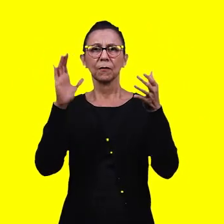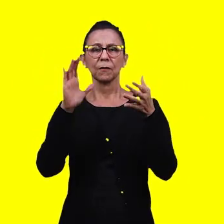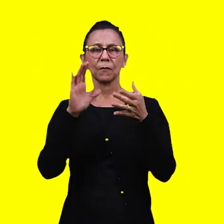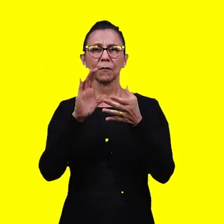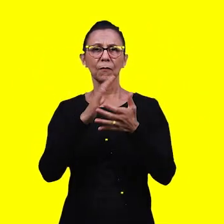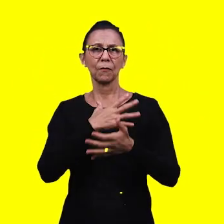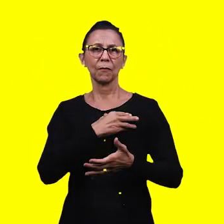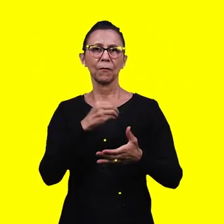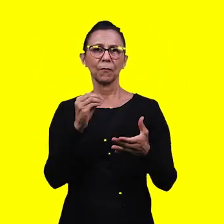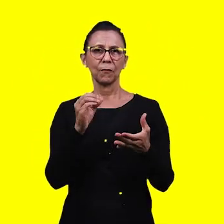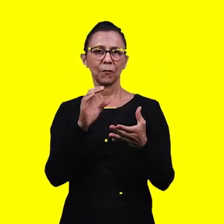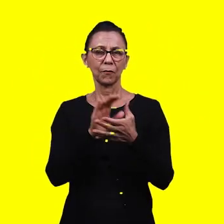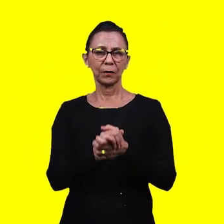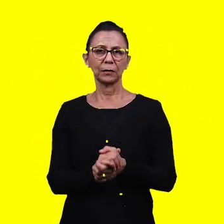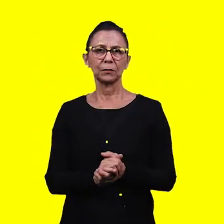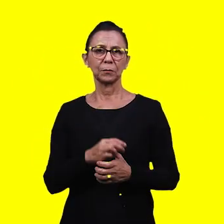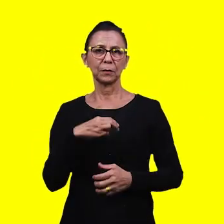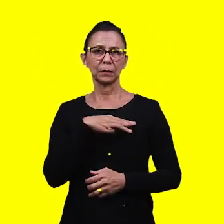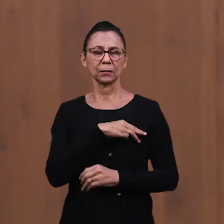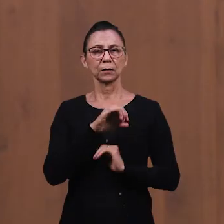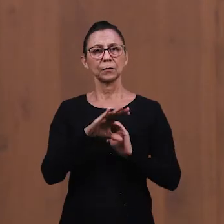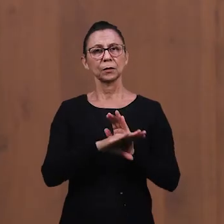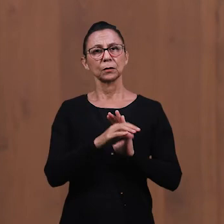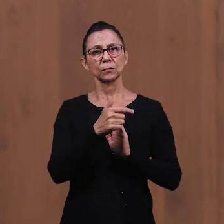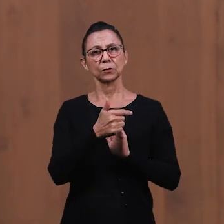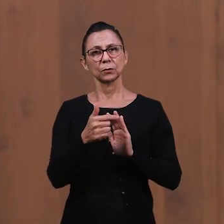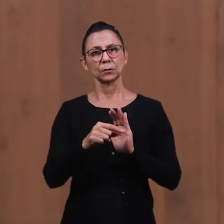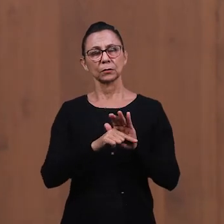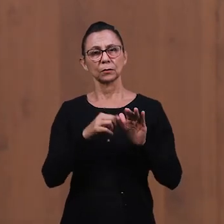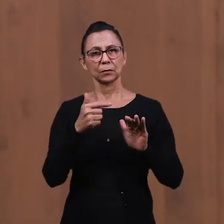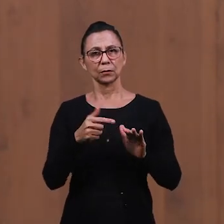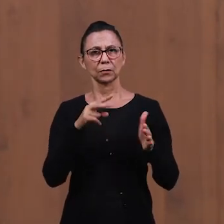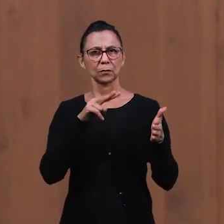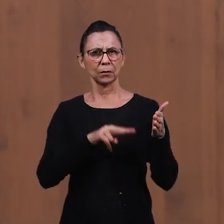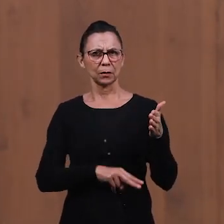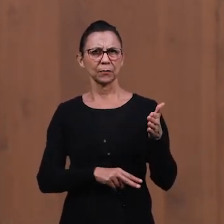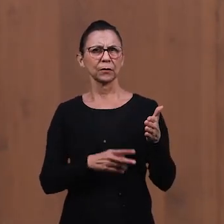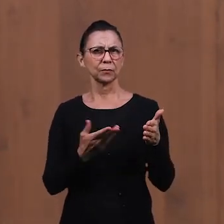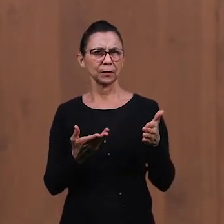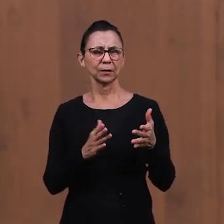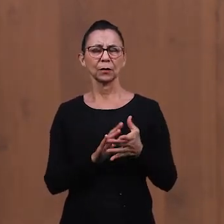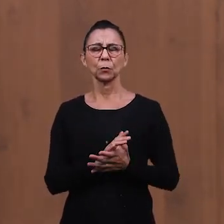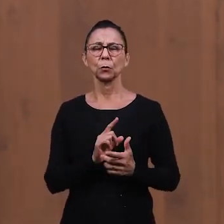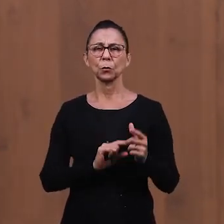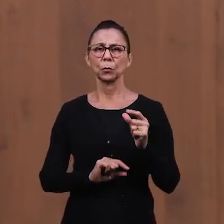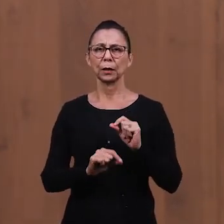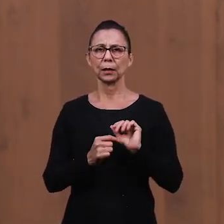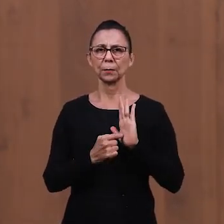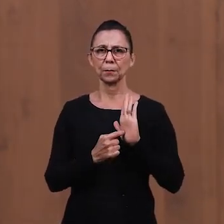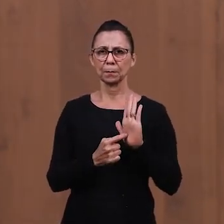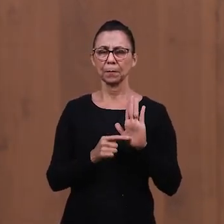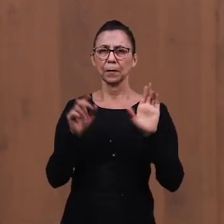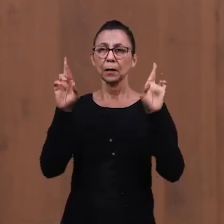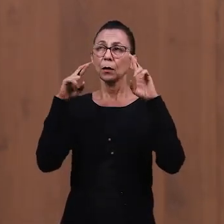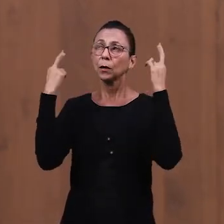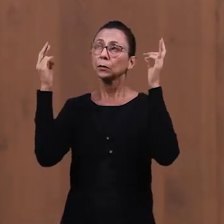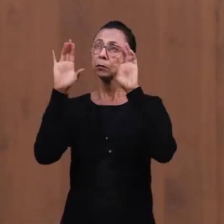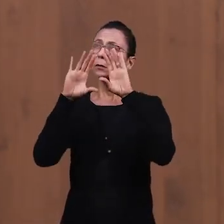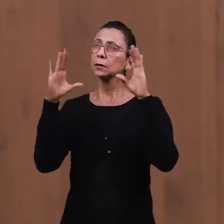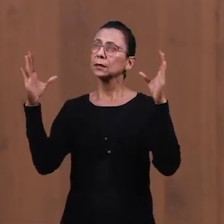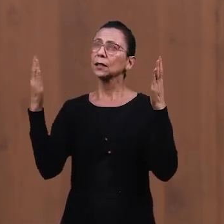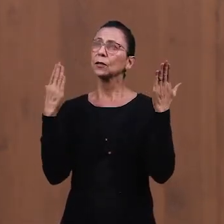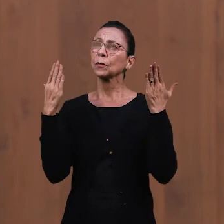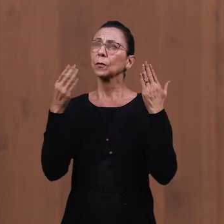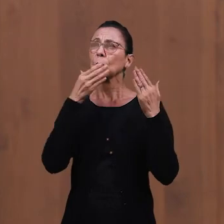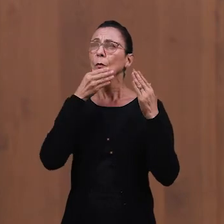son fils. Matthieu 22, 2. Nous venons de lire dans nos Bibles que Jésus a dit que le royaume